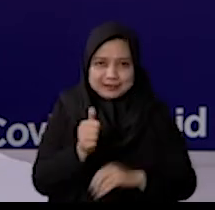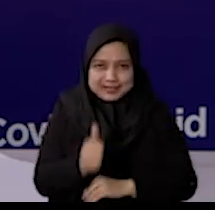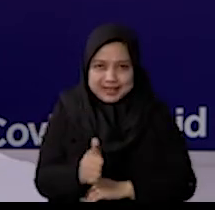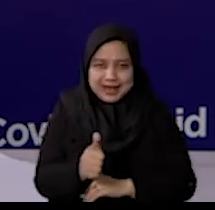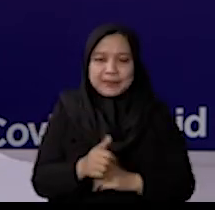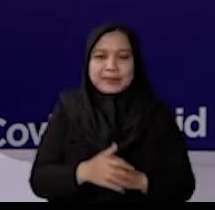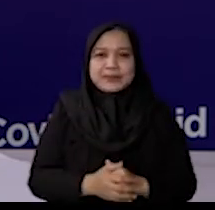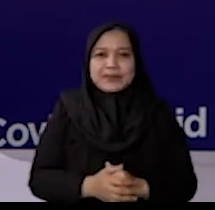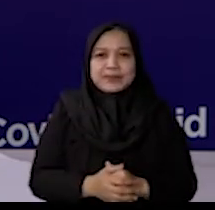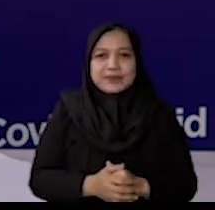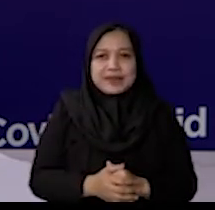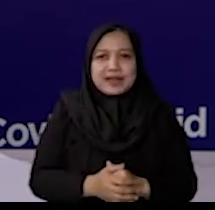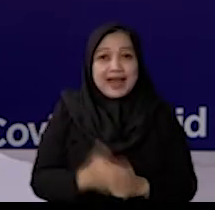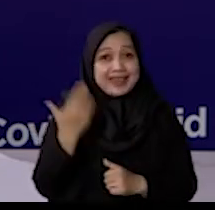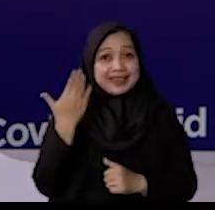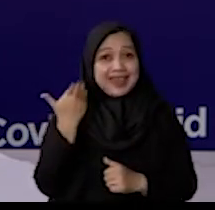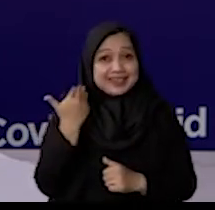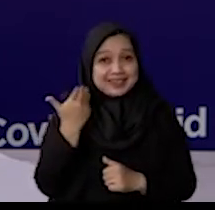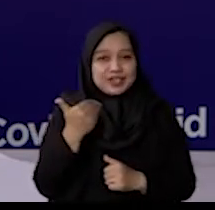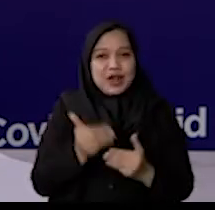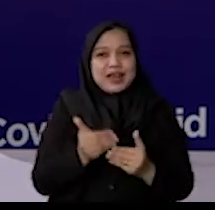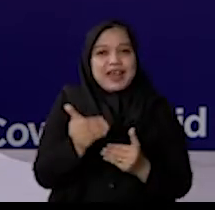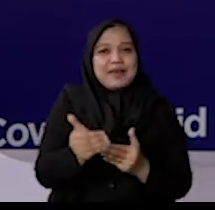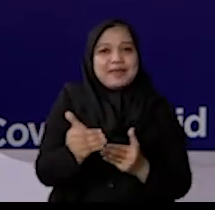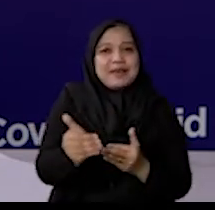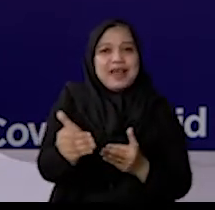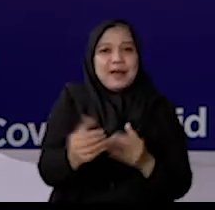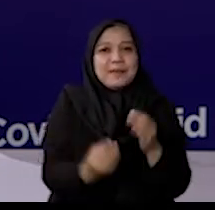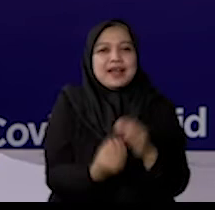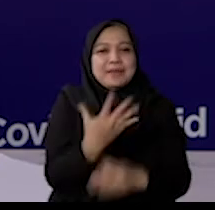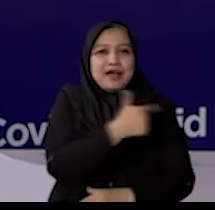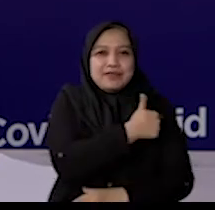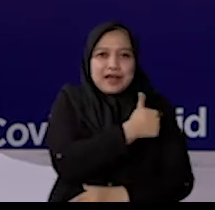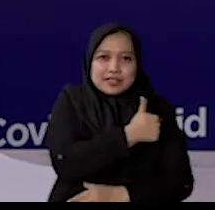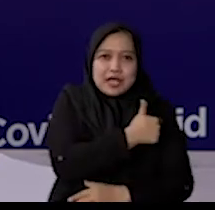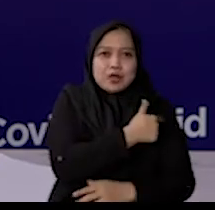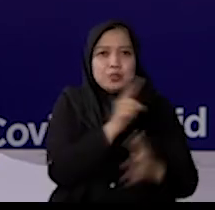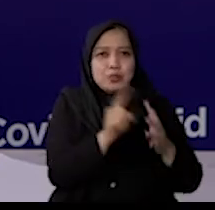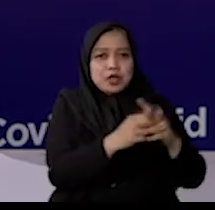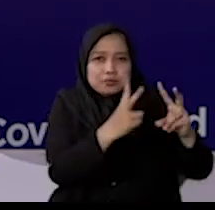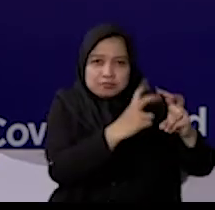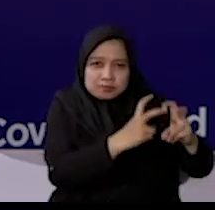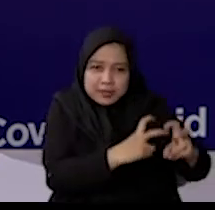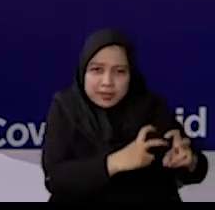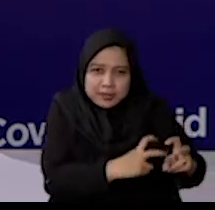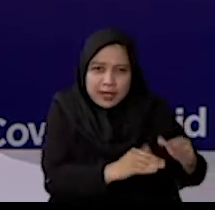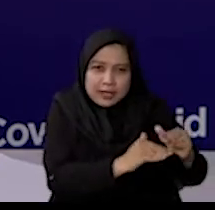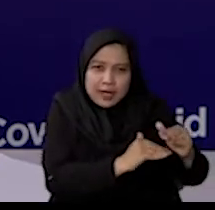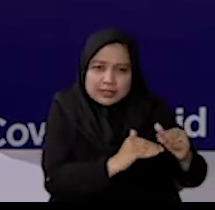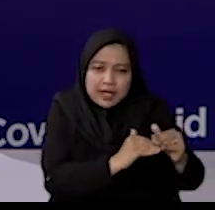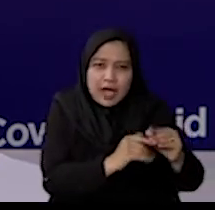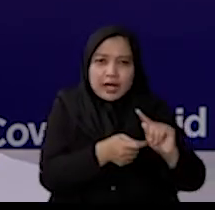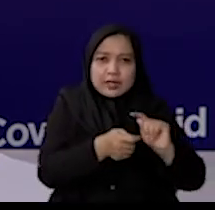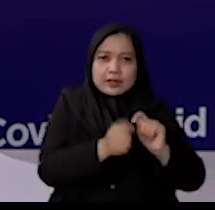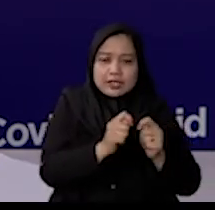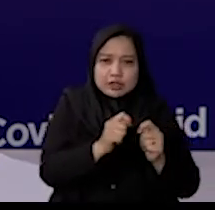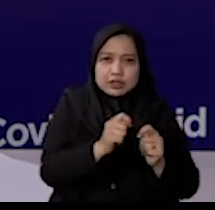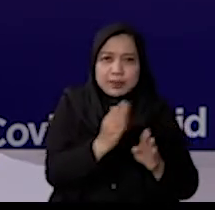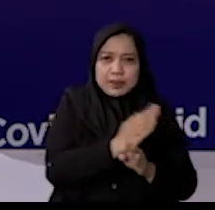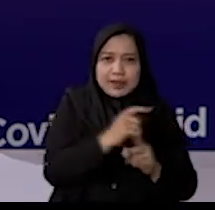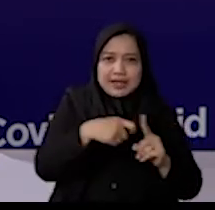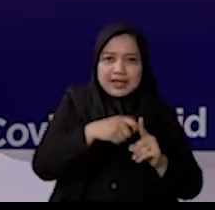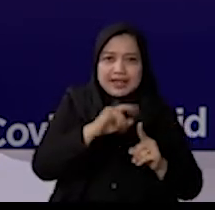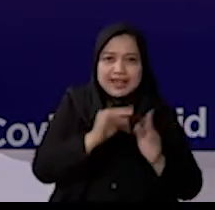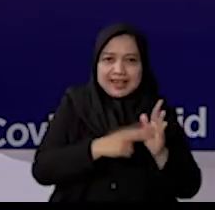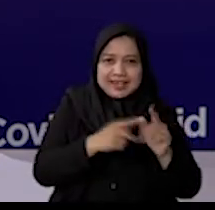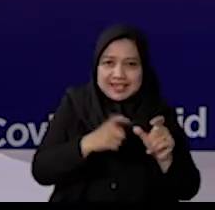ini adalah rentetan alur pengembangan vaksin mulai dari penelitian dasar, uji preklinis, uji klinis fase 1,